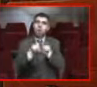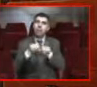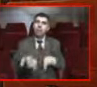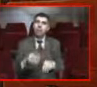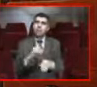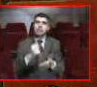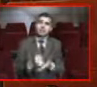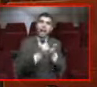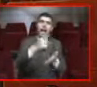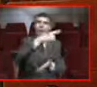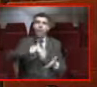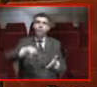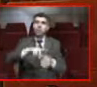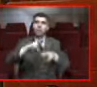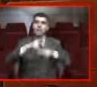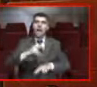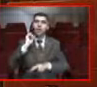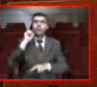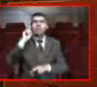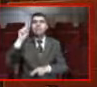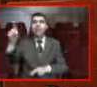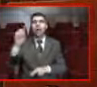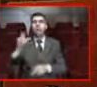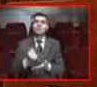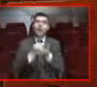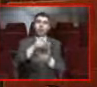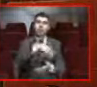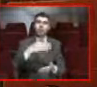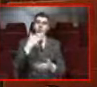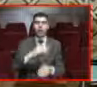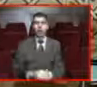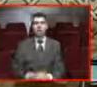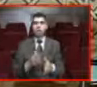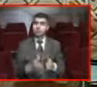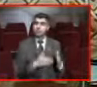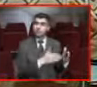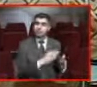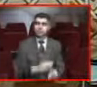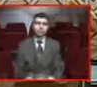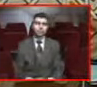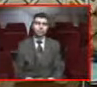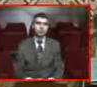الاجماليه للراتب ديال المعاش العطب وما يتعلق ببقية التعويضات. شكرا سيد النائب. تعقيب سيد النائب.